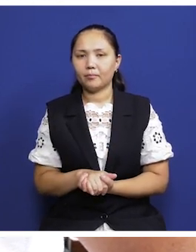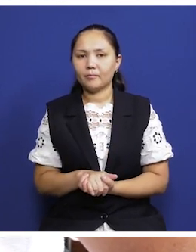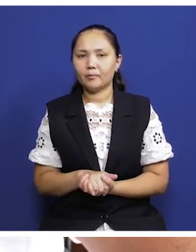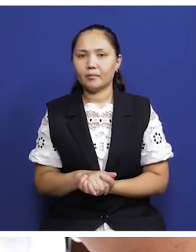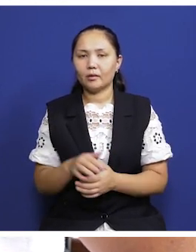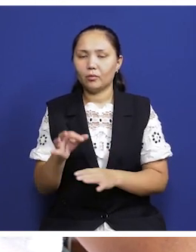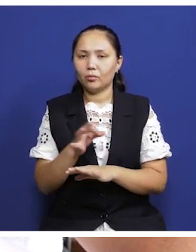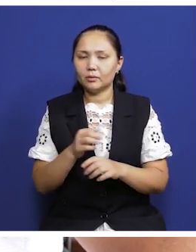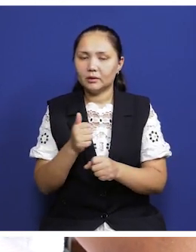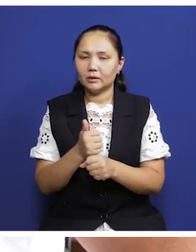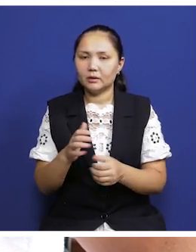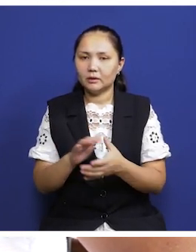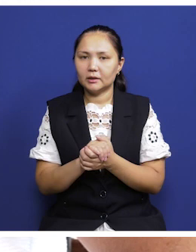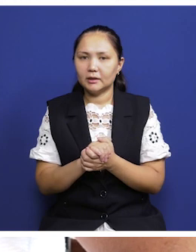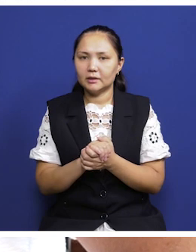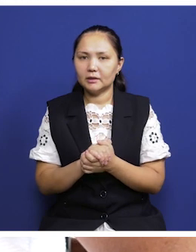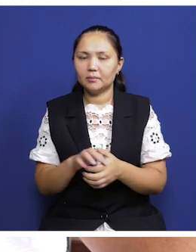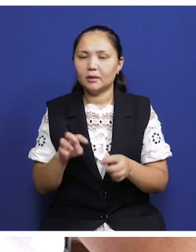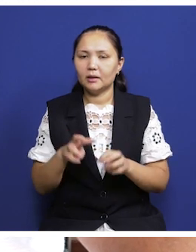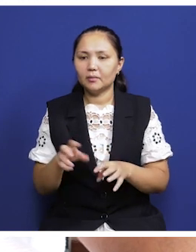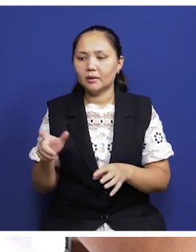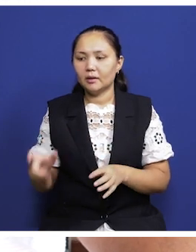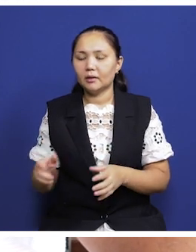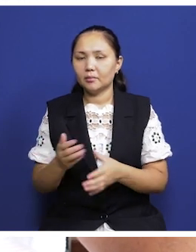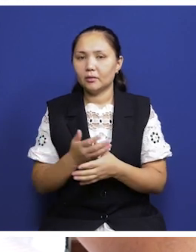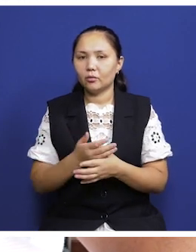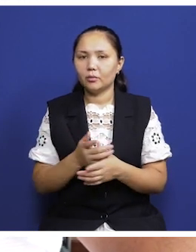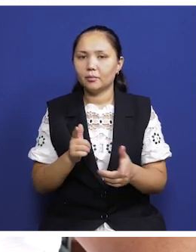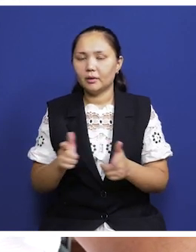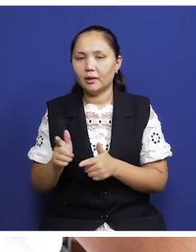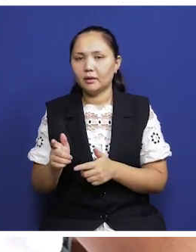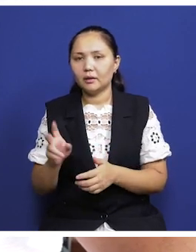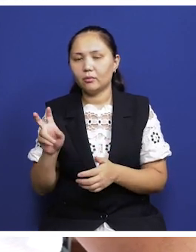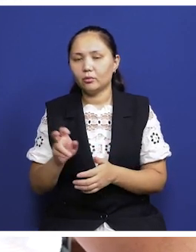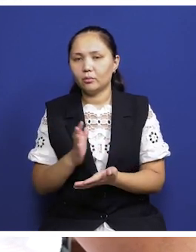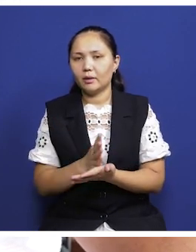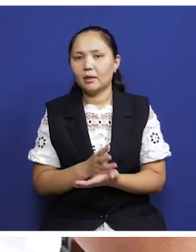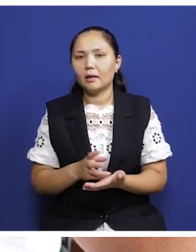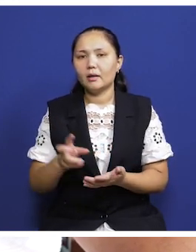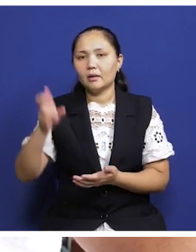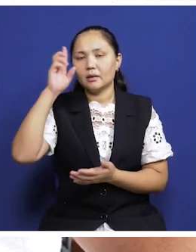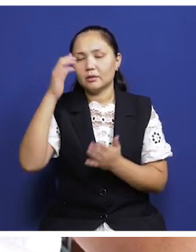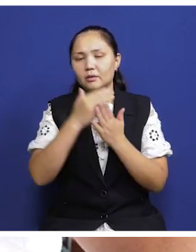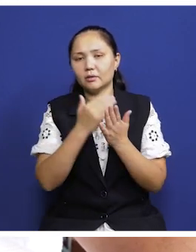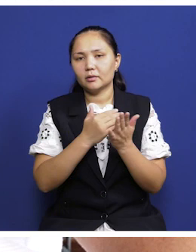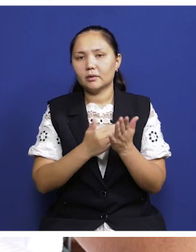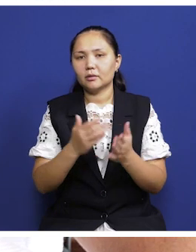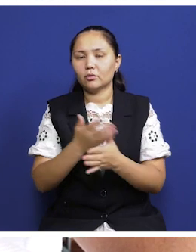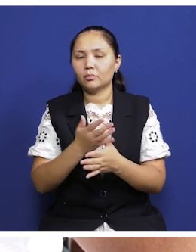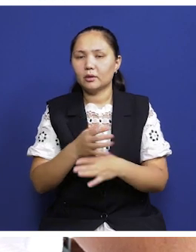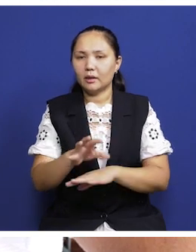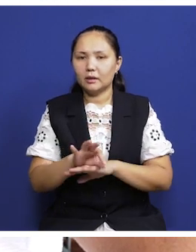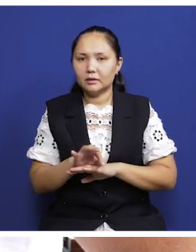аудан әкімінің келісіміменен, депутаттардың қолдауыменен соған дайындалып отырмыз. Осы мемлекеттік бағдарламаларымыз қолдау тауып